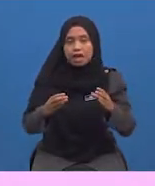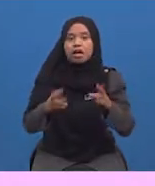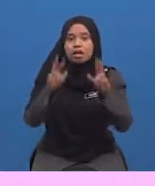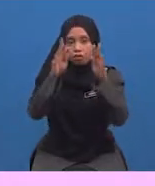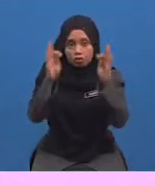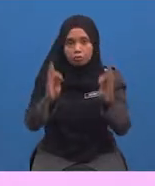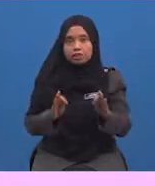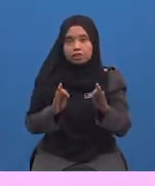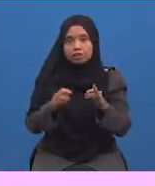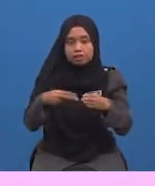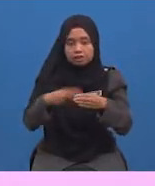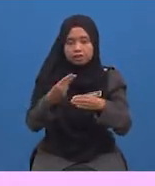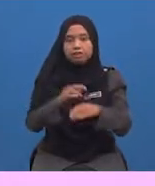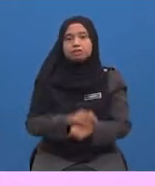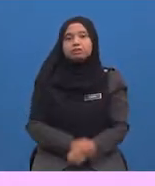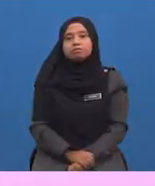terhasil.